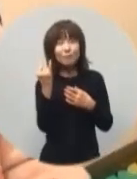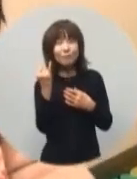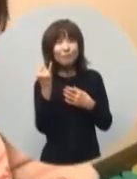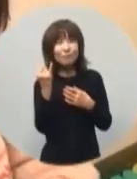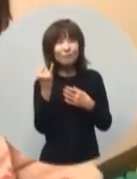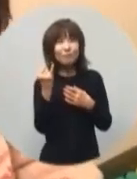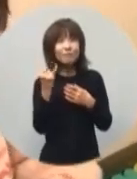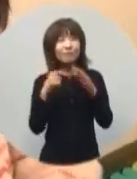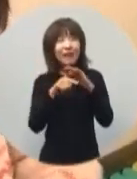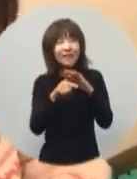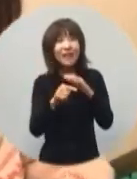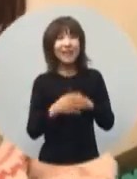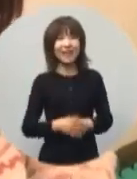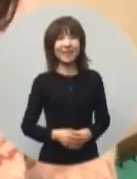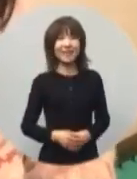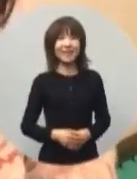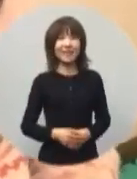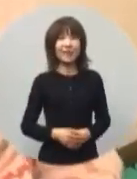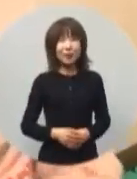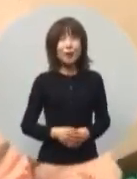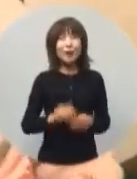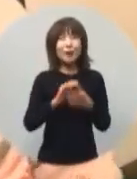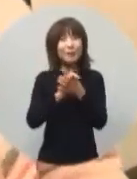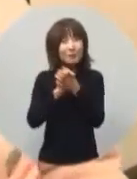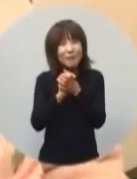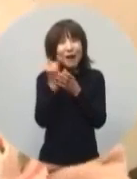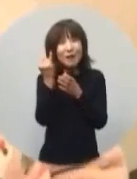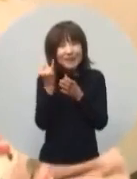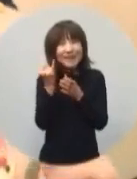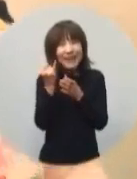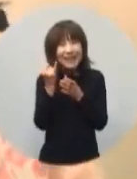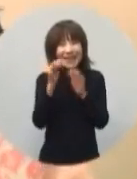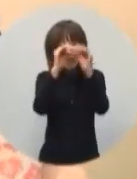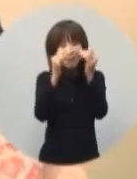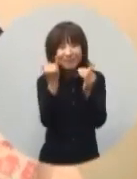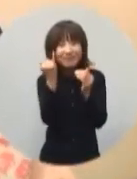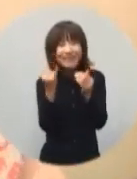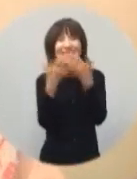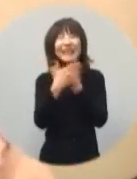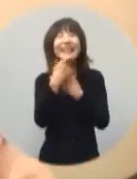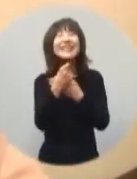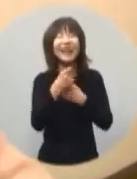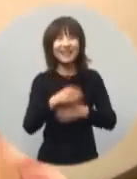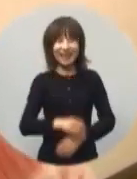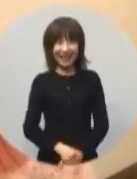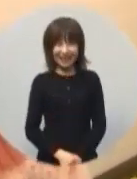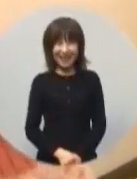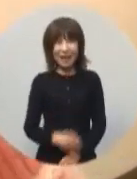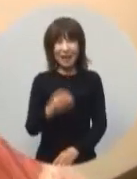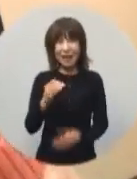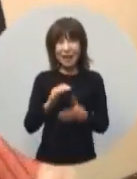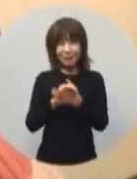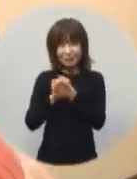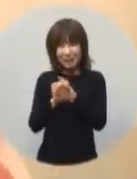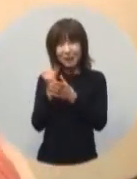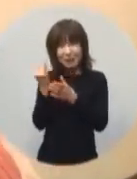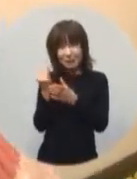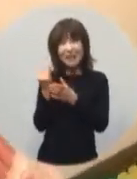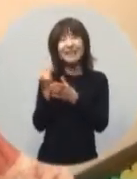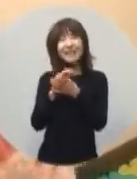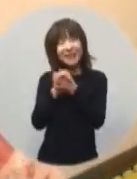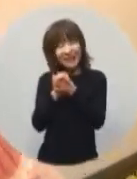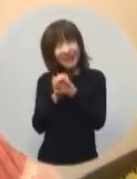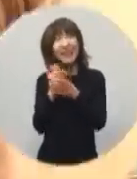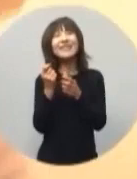いの？ なほちゃんもプリキュアになりたいから。 なほちゃんととっても仲がいいんです